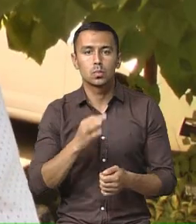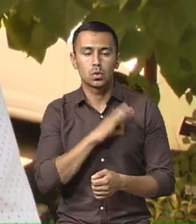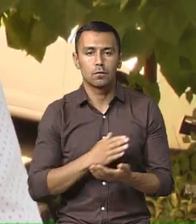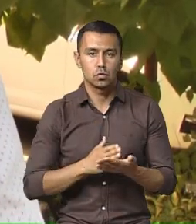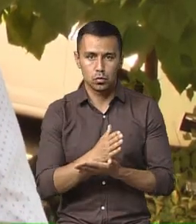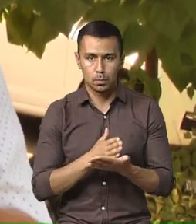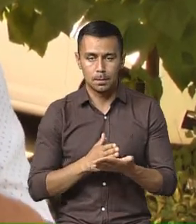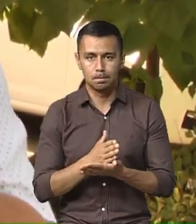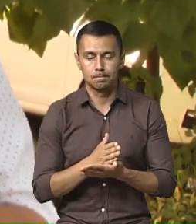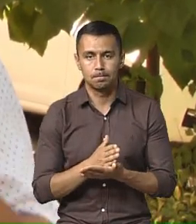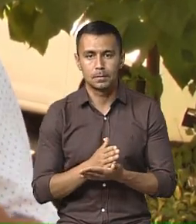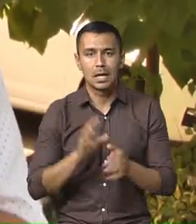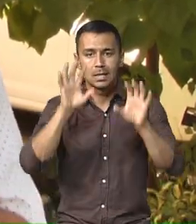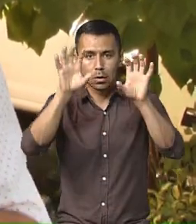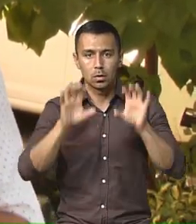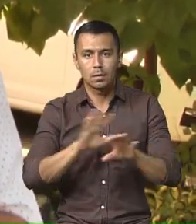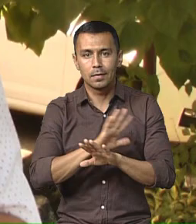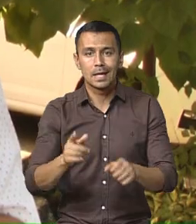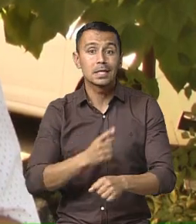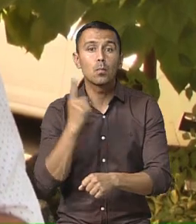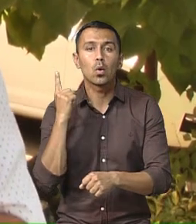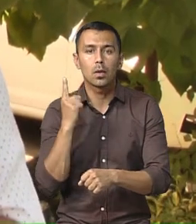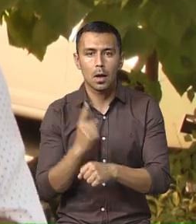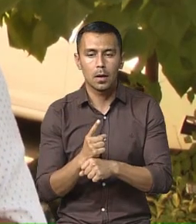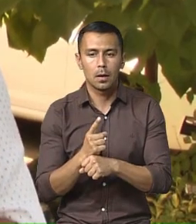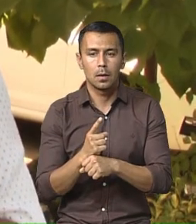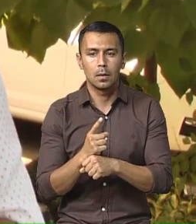Валерій Колосінський. Законодавство не забороняє